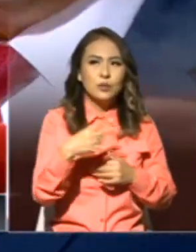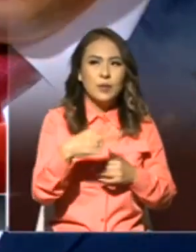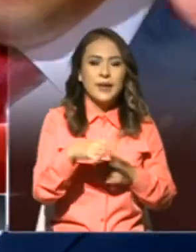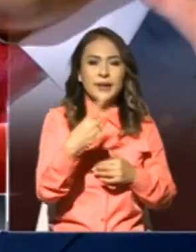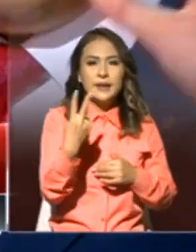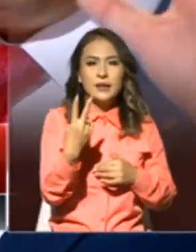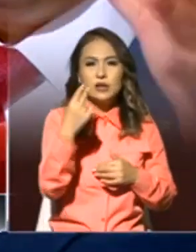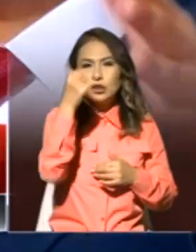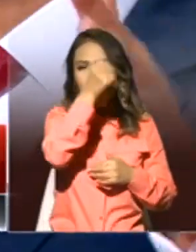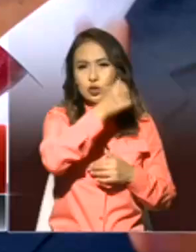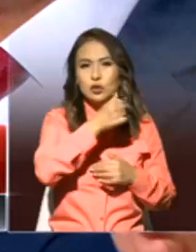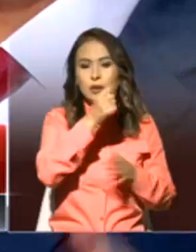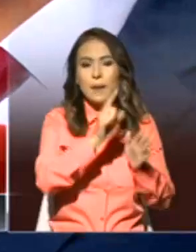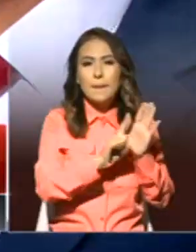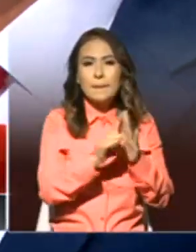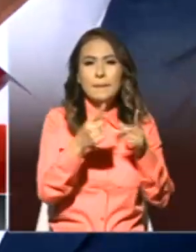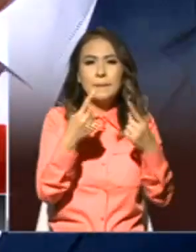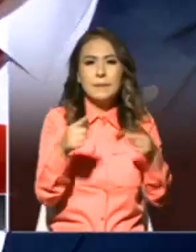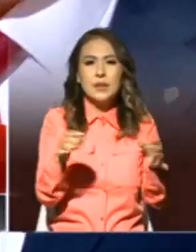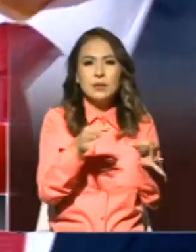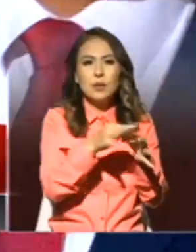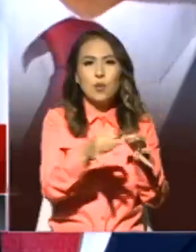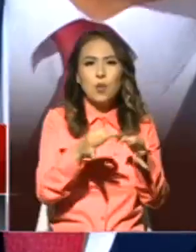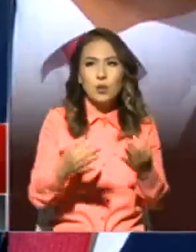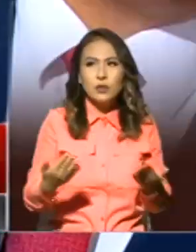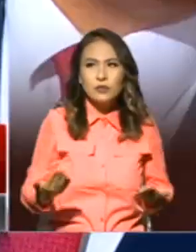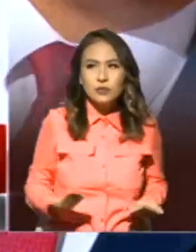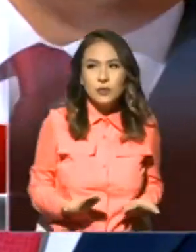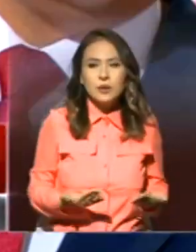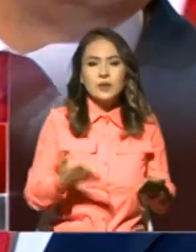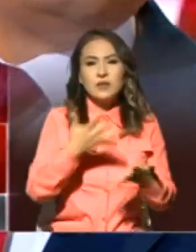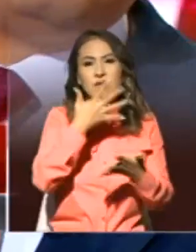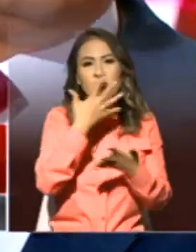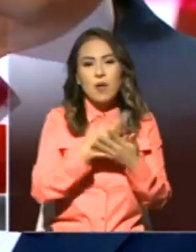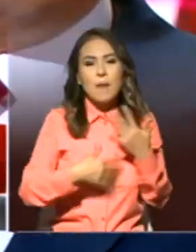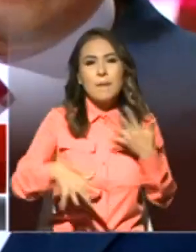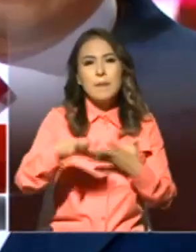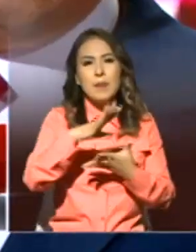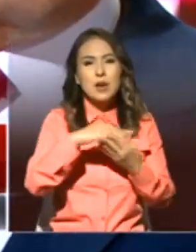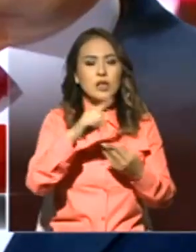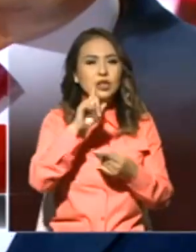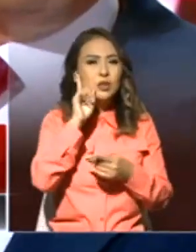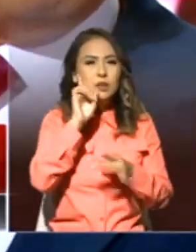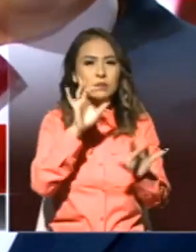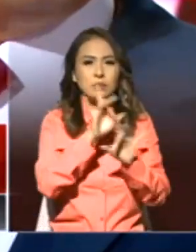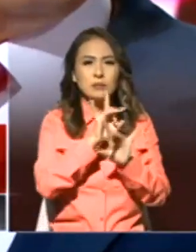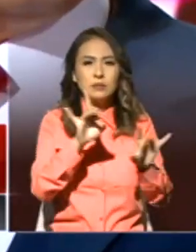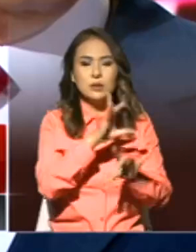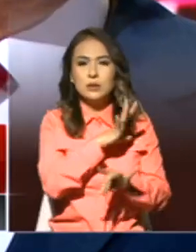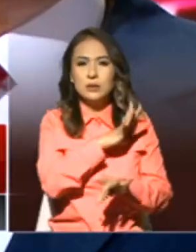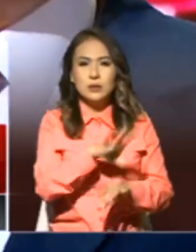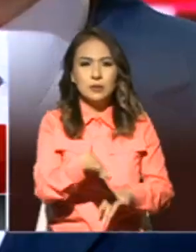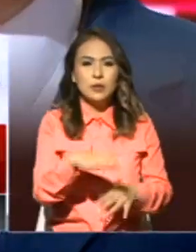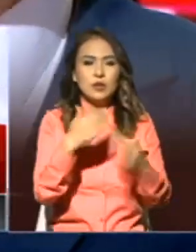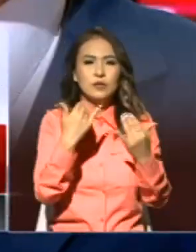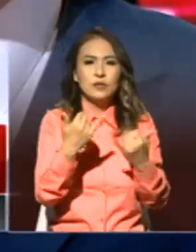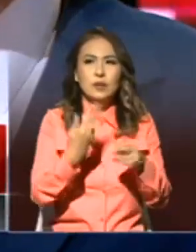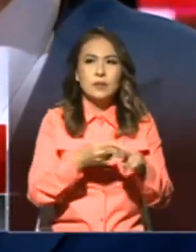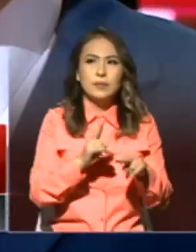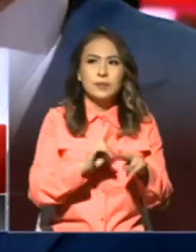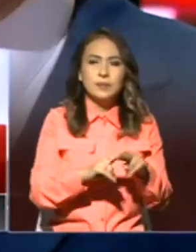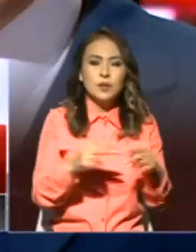жылы жан жақтан басқа өңірлерде жастар бар. Бірақ қараңыздар, бұл жерде біз барлық жастар жайында айтып жатқан жоқпыз. Соны түсінуіміз керек. Бұл жерде